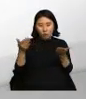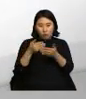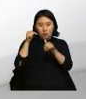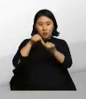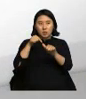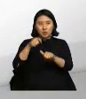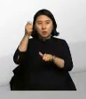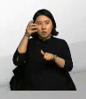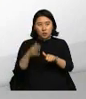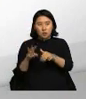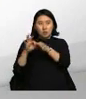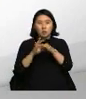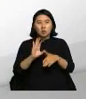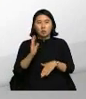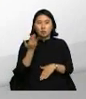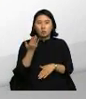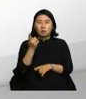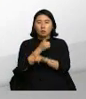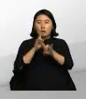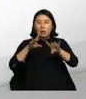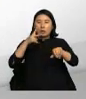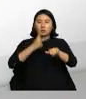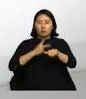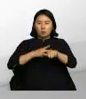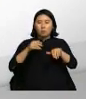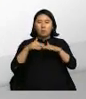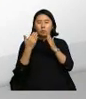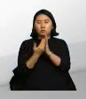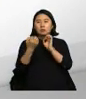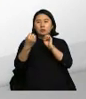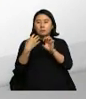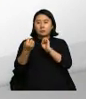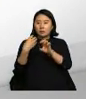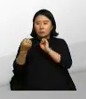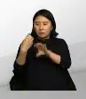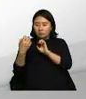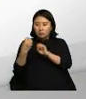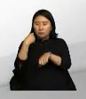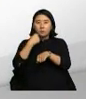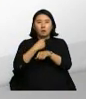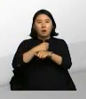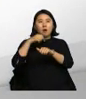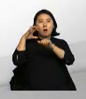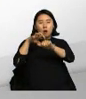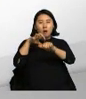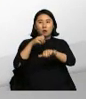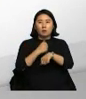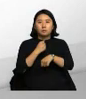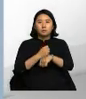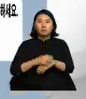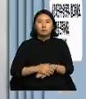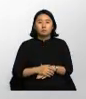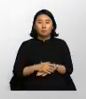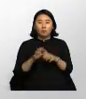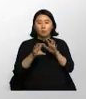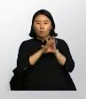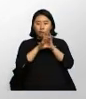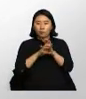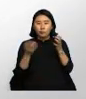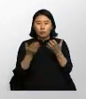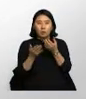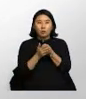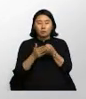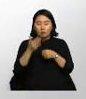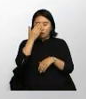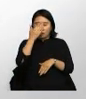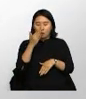지시는 수시로 진행됐고, 각각의 교사가 모두 답을 하도록 강요한 것으로 나타났습니다. 또한 코로나19 사태로